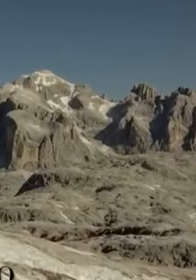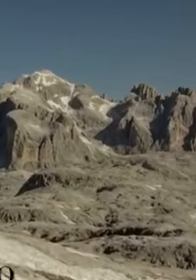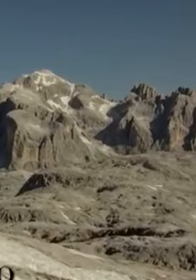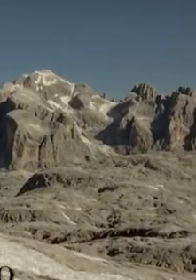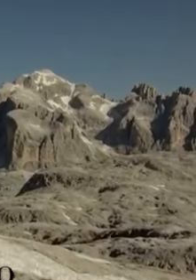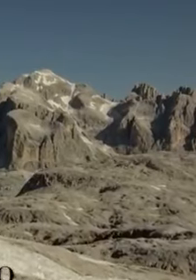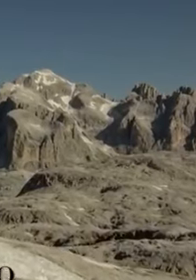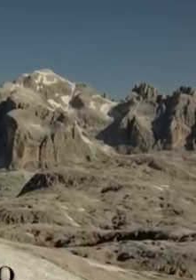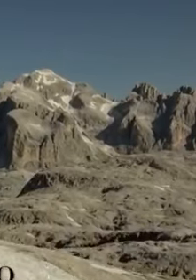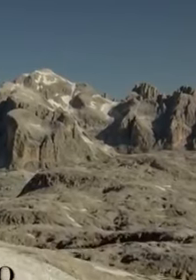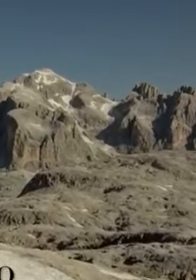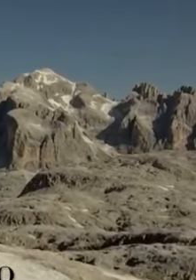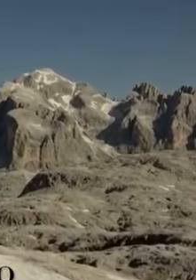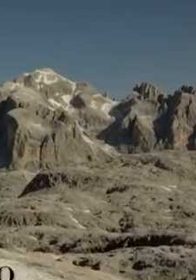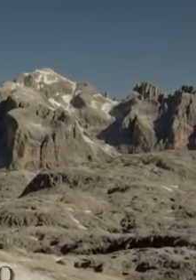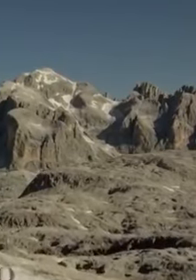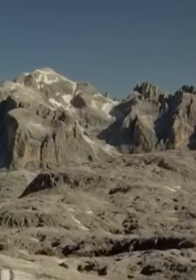o no